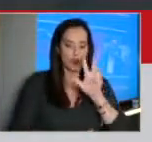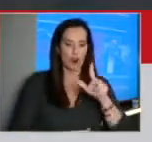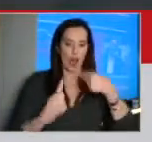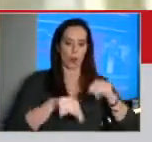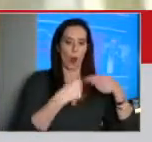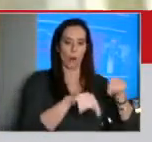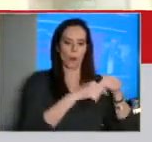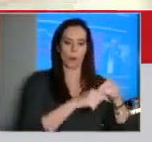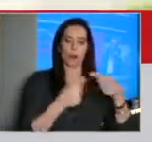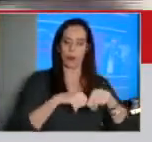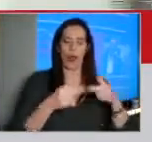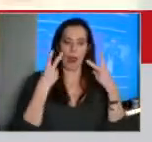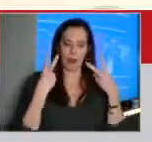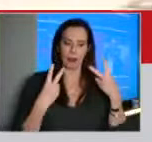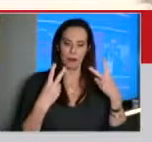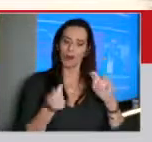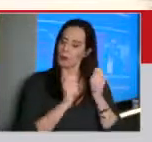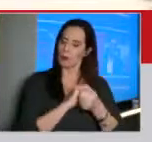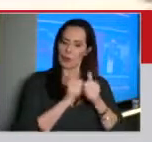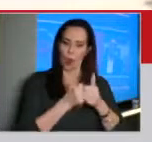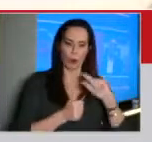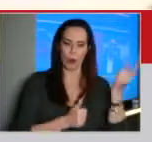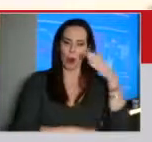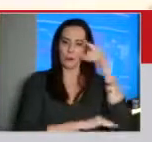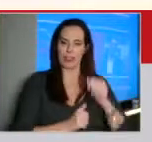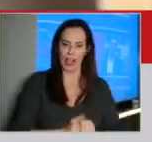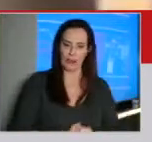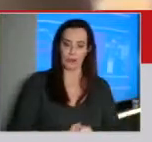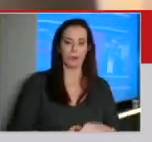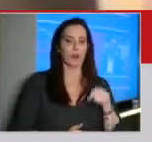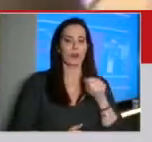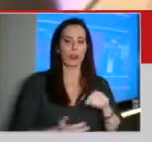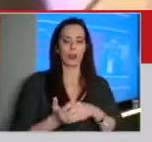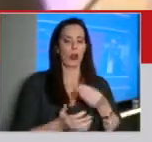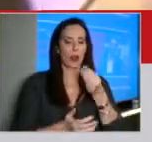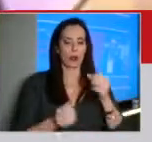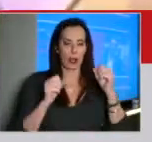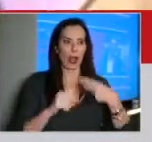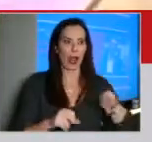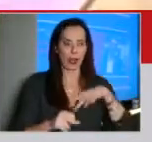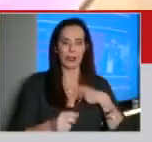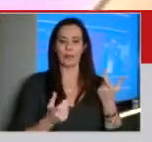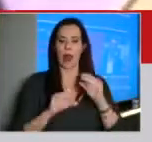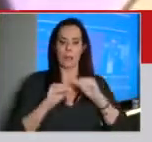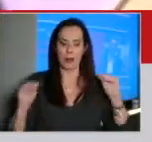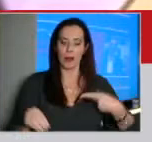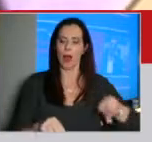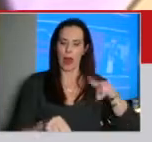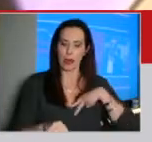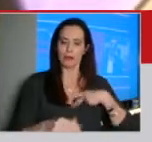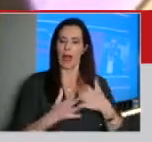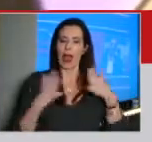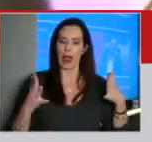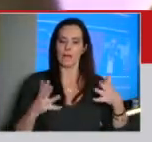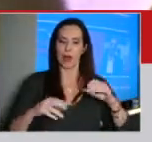התחומים שהם התחומים העיקריים שמשנים פני ספורט בכל מדינה באשר היא. הוא אחראי על התשתיות, הוא אחראי על עולם המאמנים, והוא אחראי על רחבת